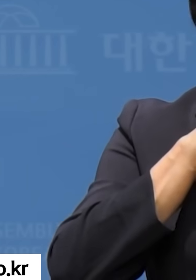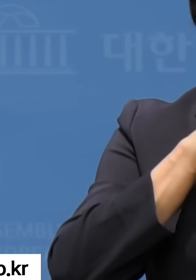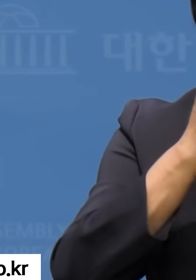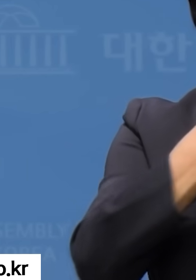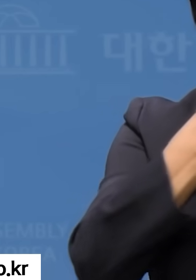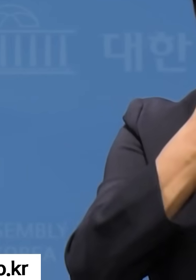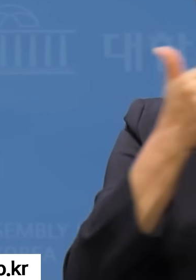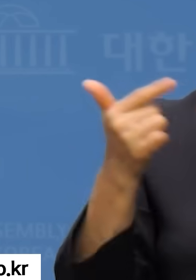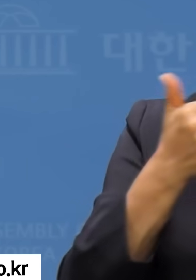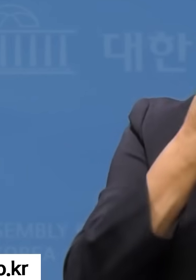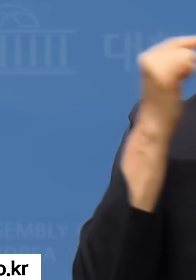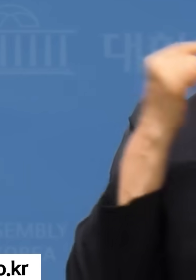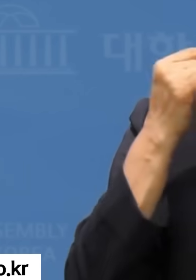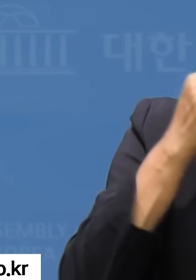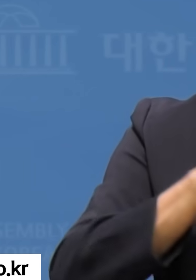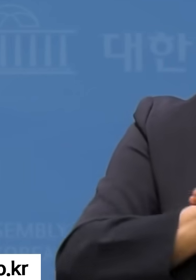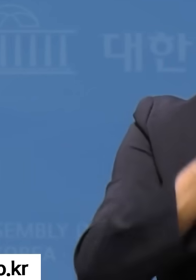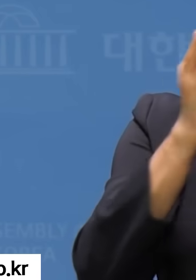만행을 저질렀습니다.